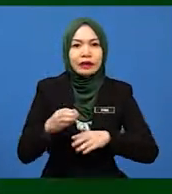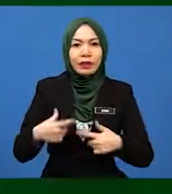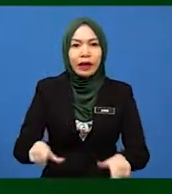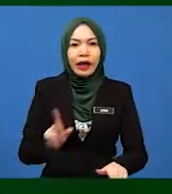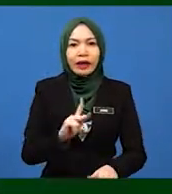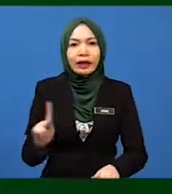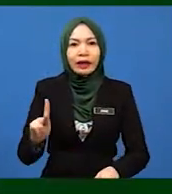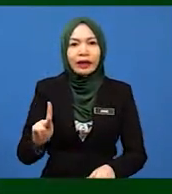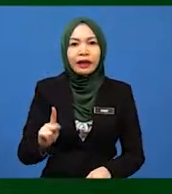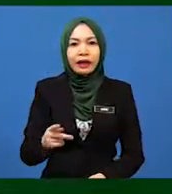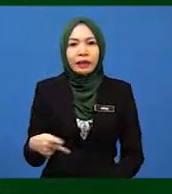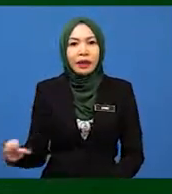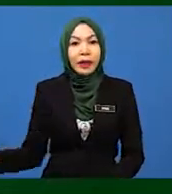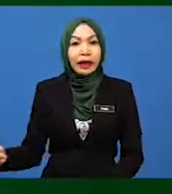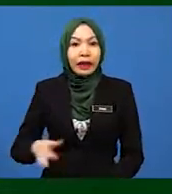perasaan seseorang.